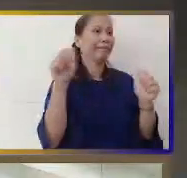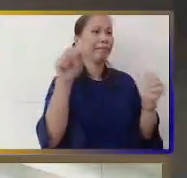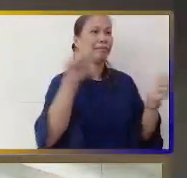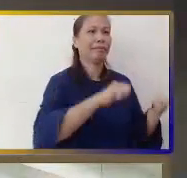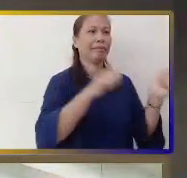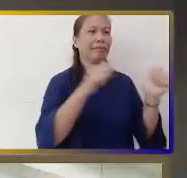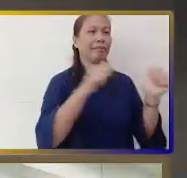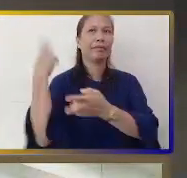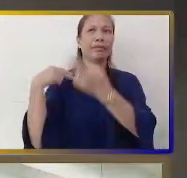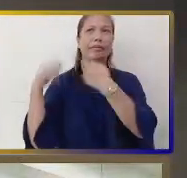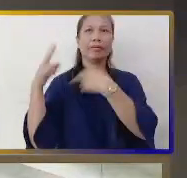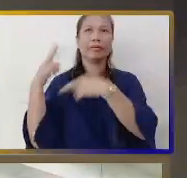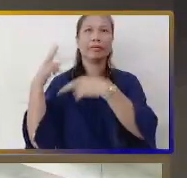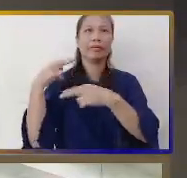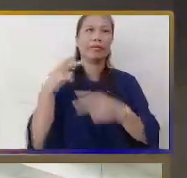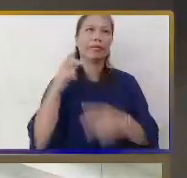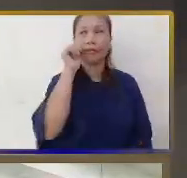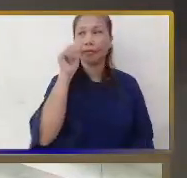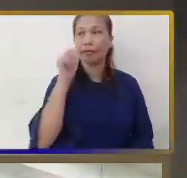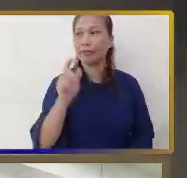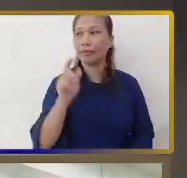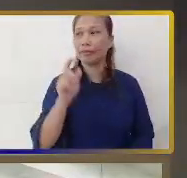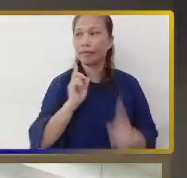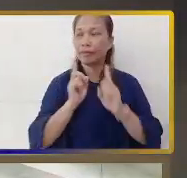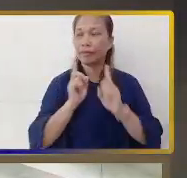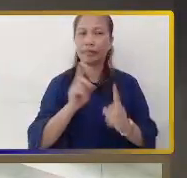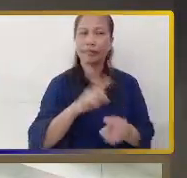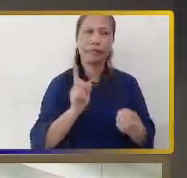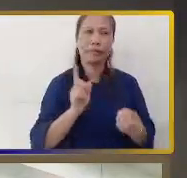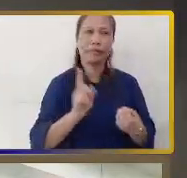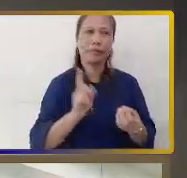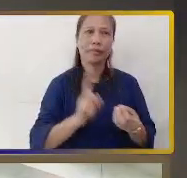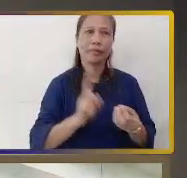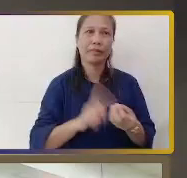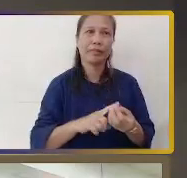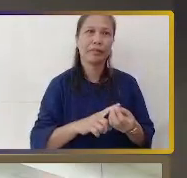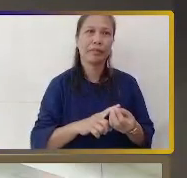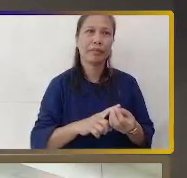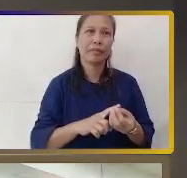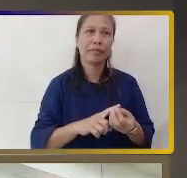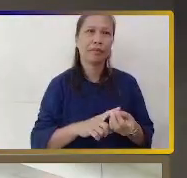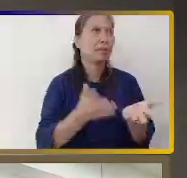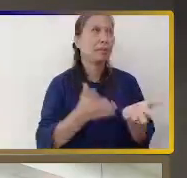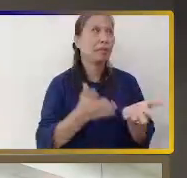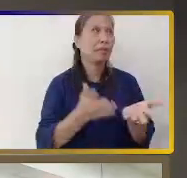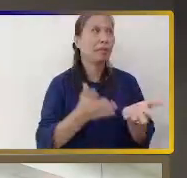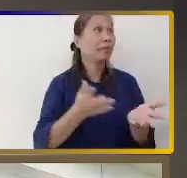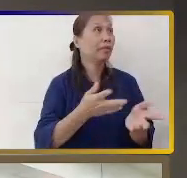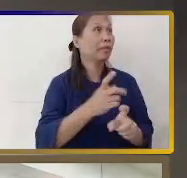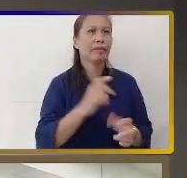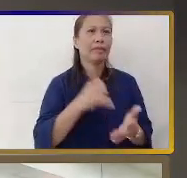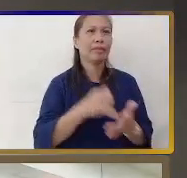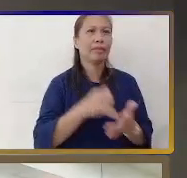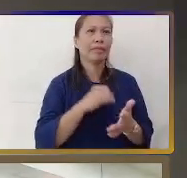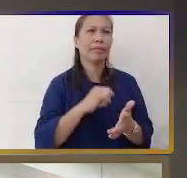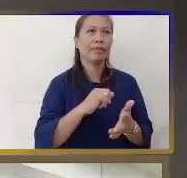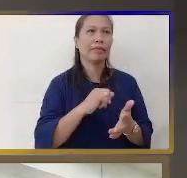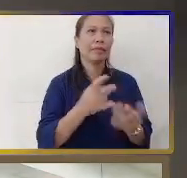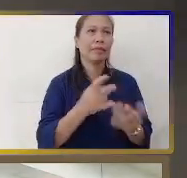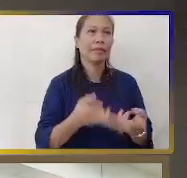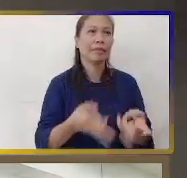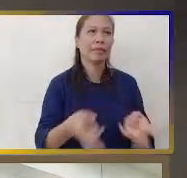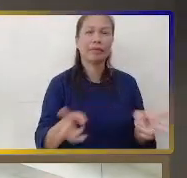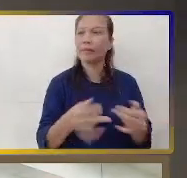pinag-uusapan dito Mga kapatid ang atin pong pinanggalingan dahil it is very important again it is very